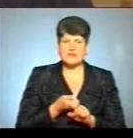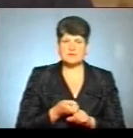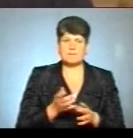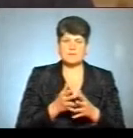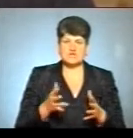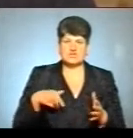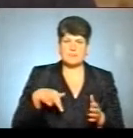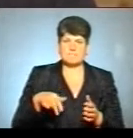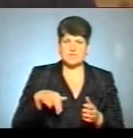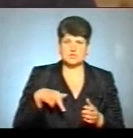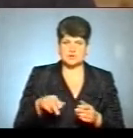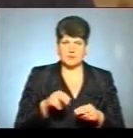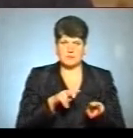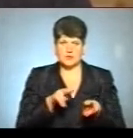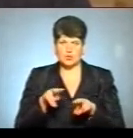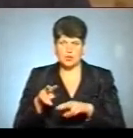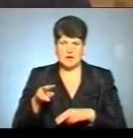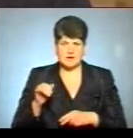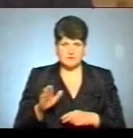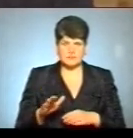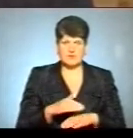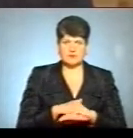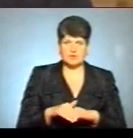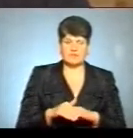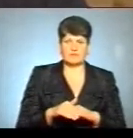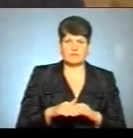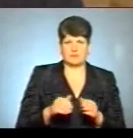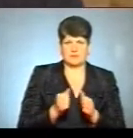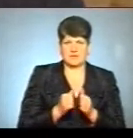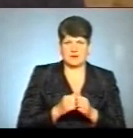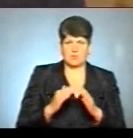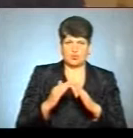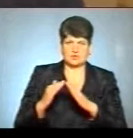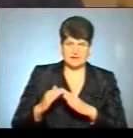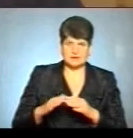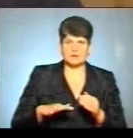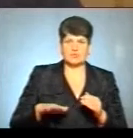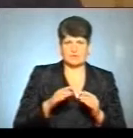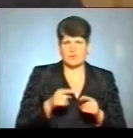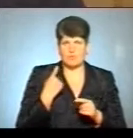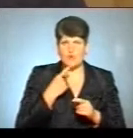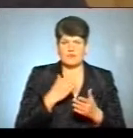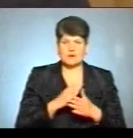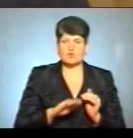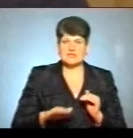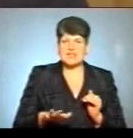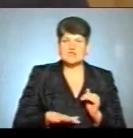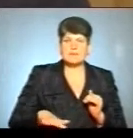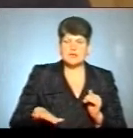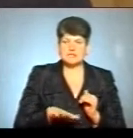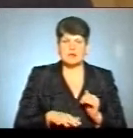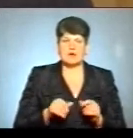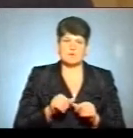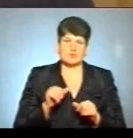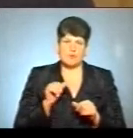вулицях, по піших патрулів в дворах будинків, тому що мова йде про дитячі майданчики, а також окремих патрулів, які